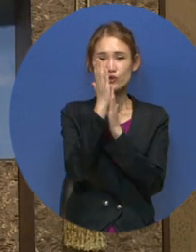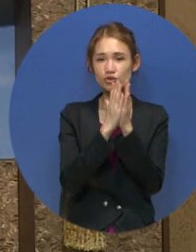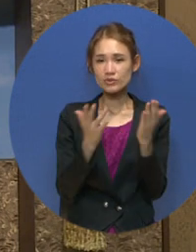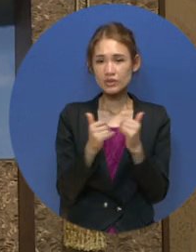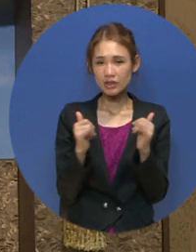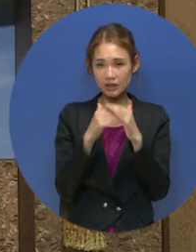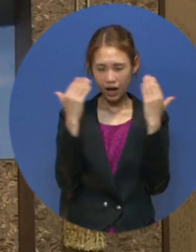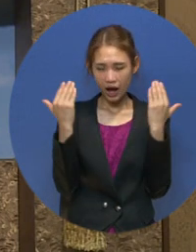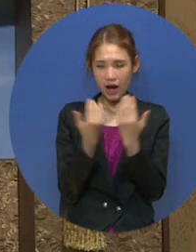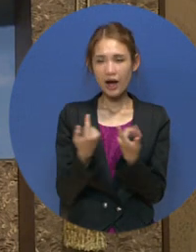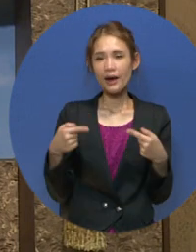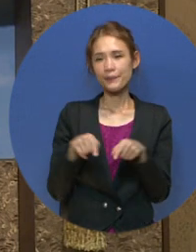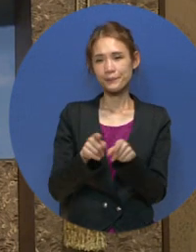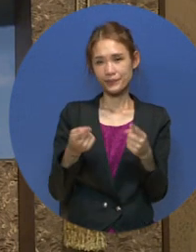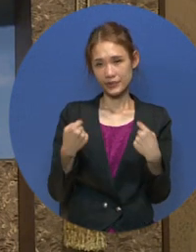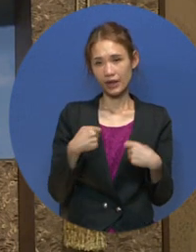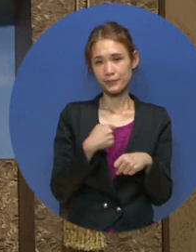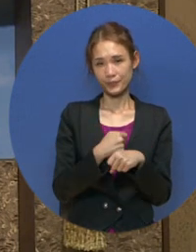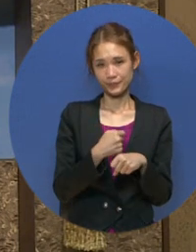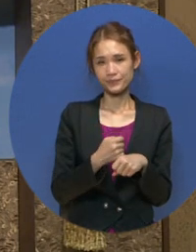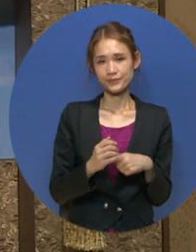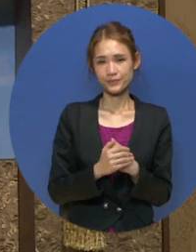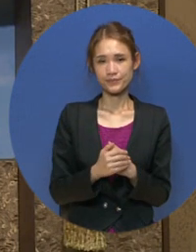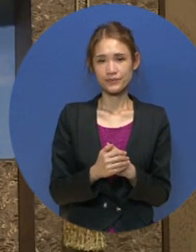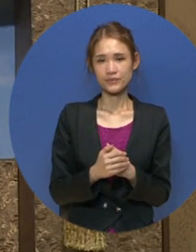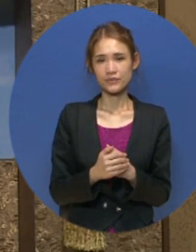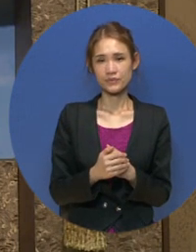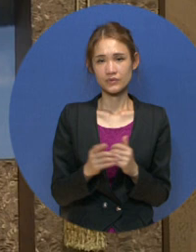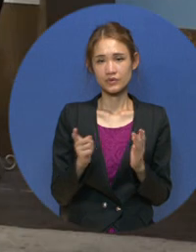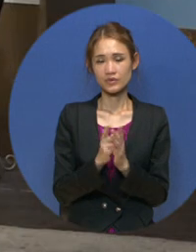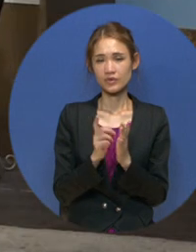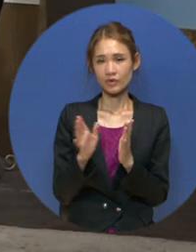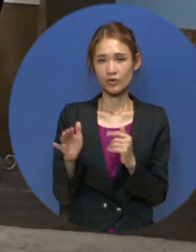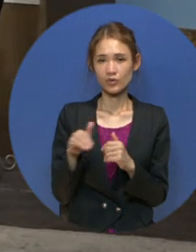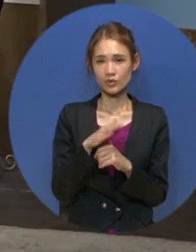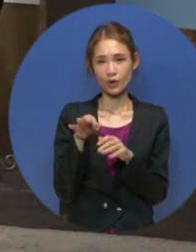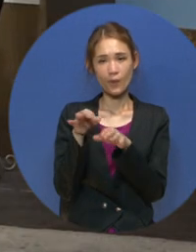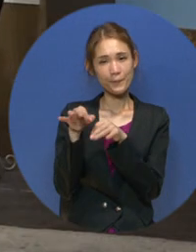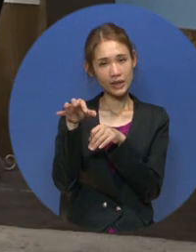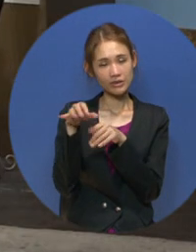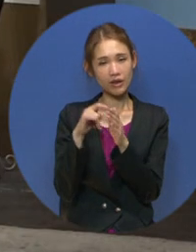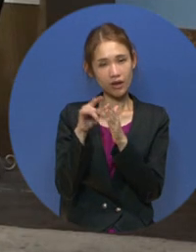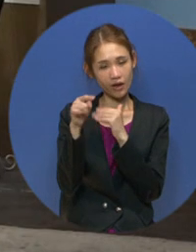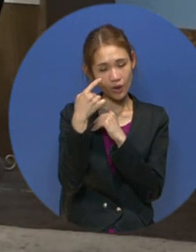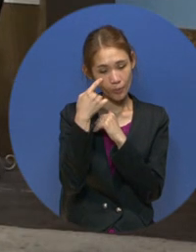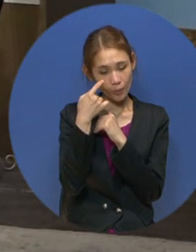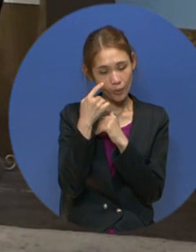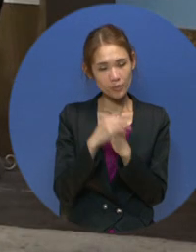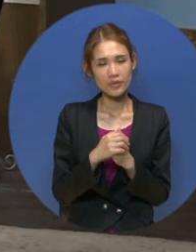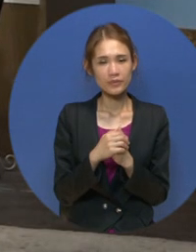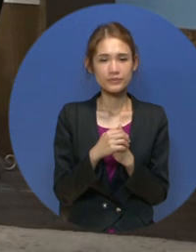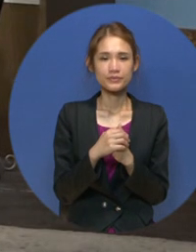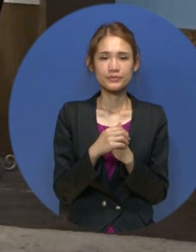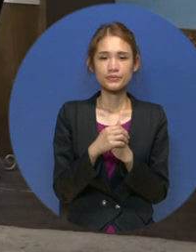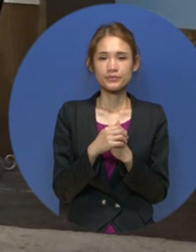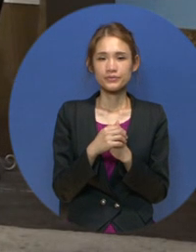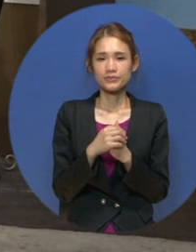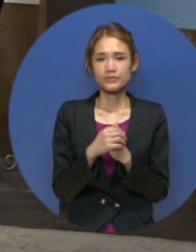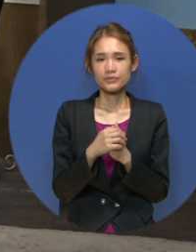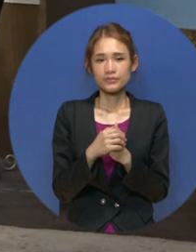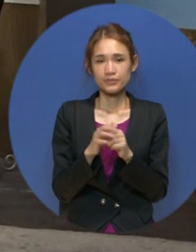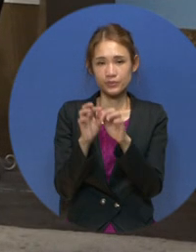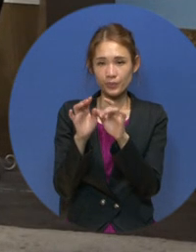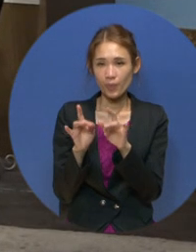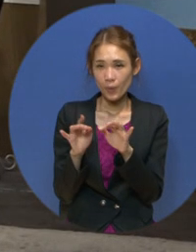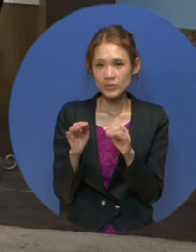다 함께 한다라고 보시면 됩니다. 예. 실제로 그 저희 매장 같은 경우에는 네. POS